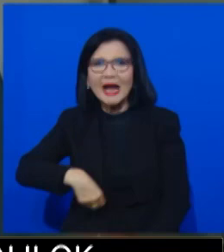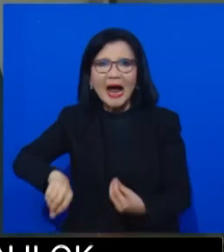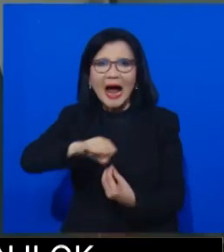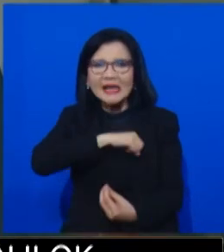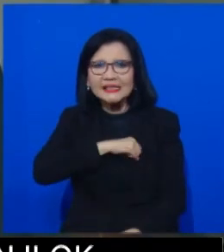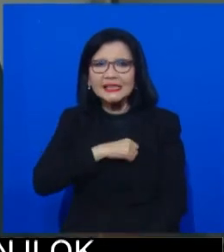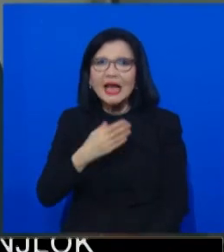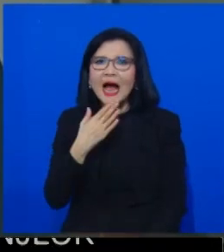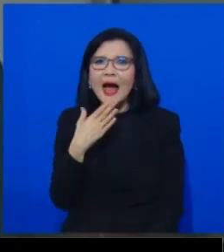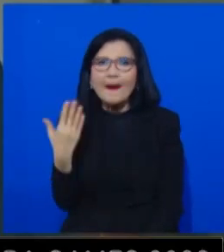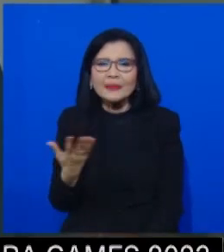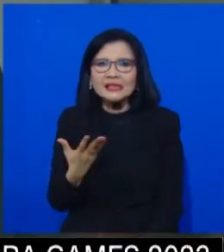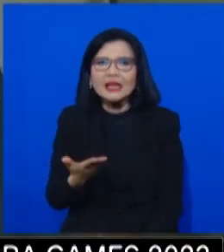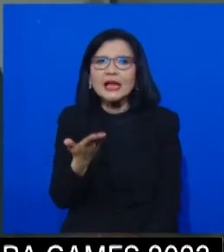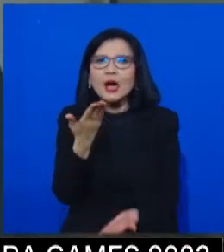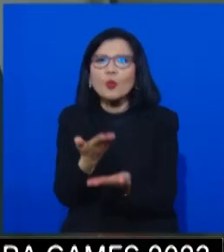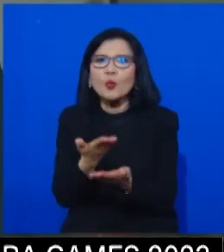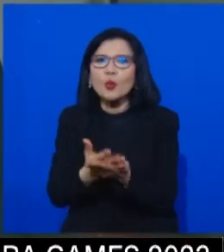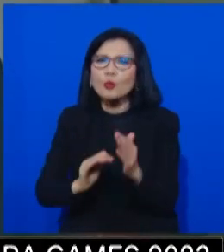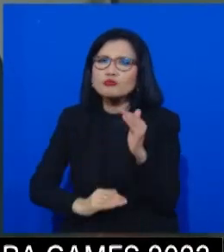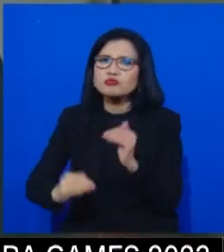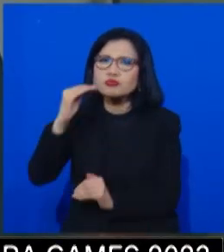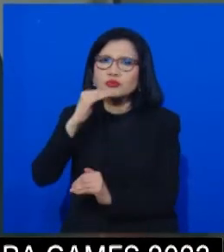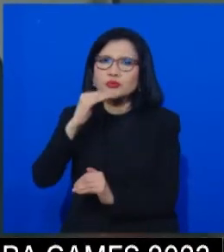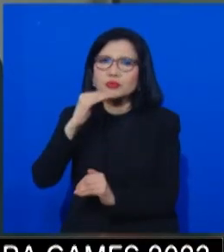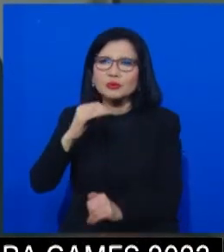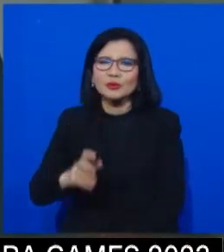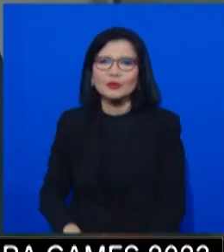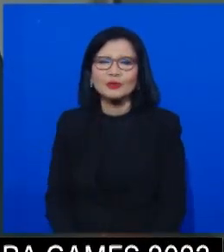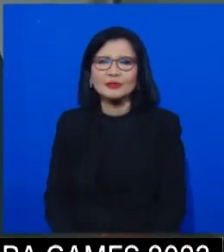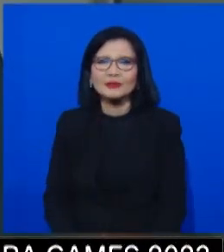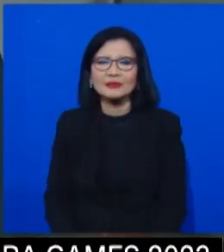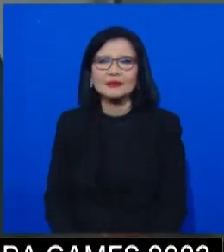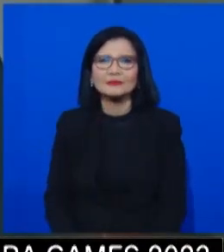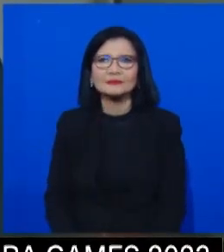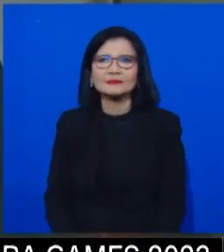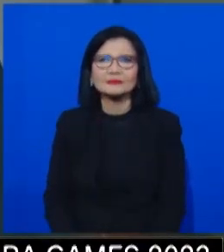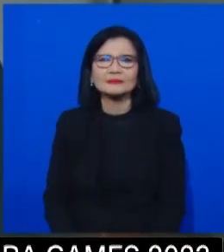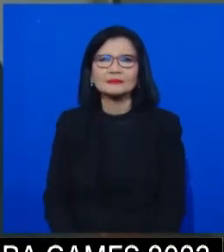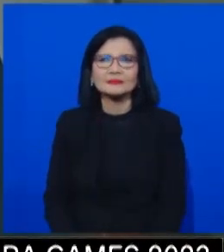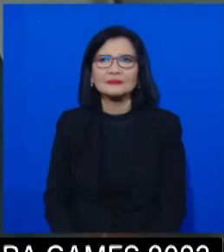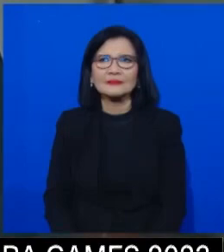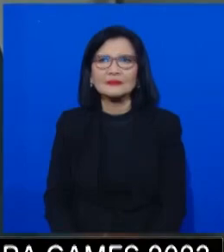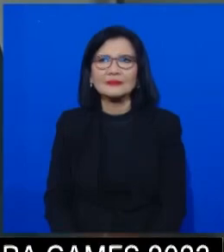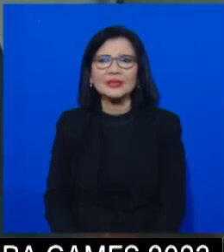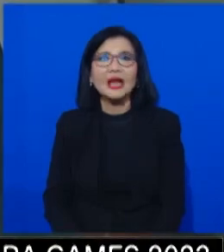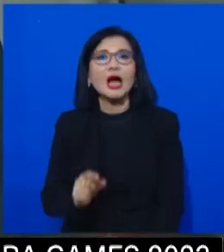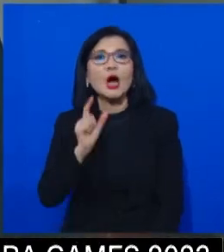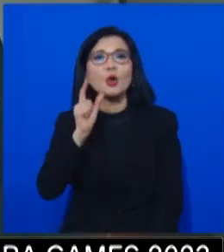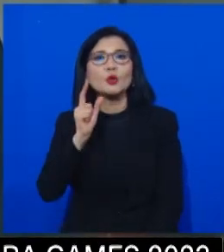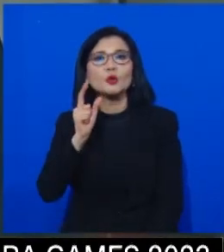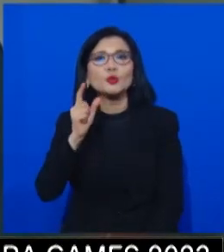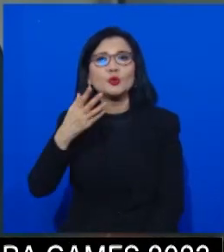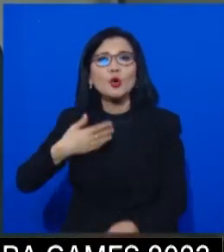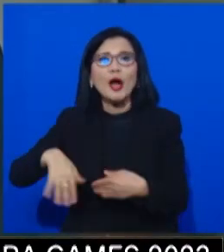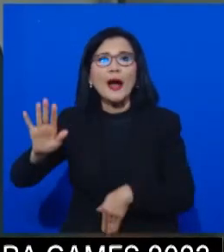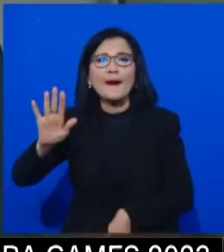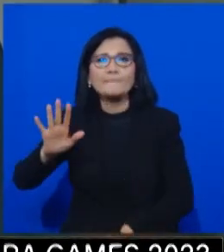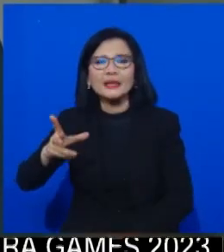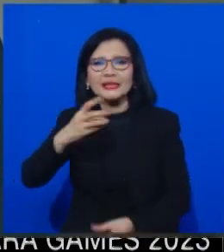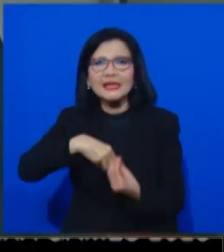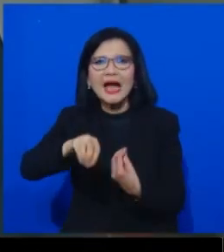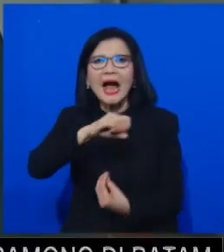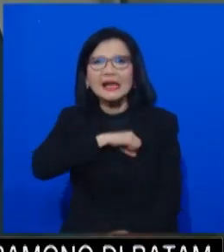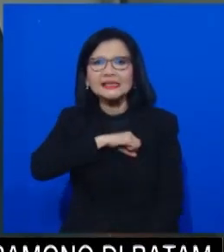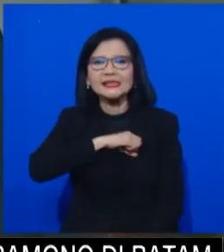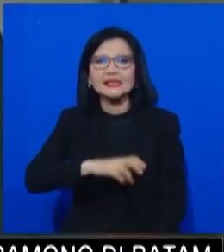biasanya ada peningkatan karena untuk sanggup ya, bekal ke